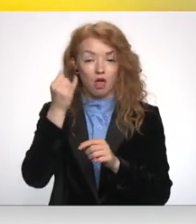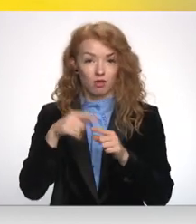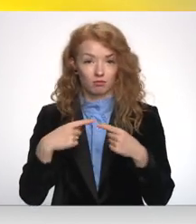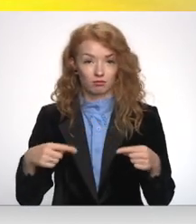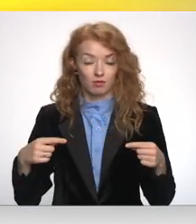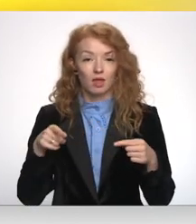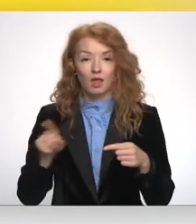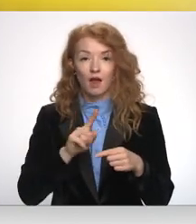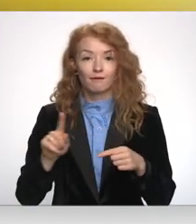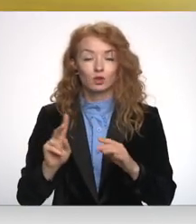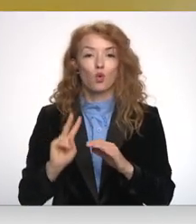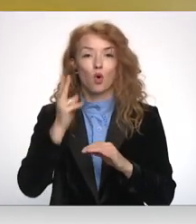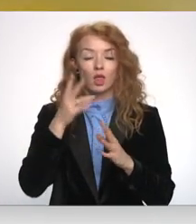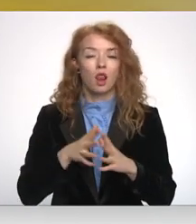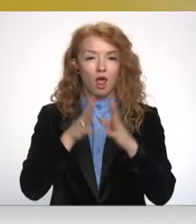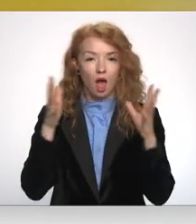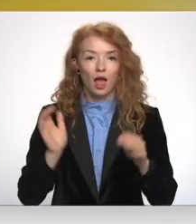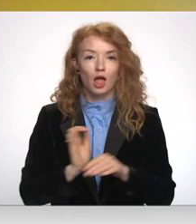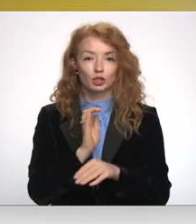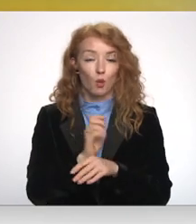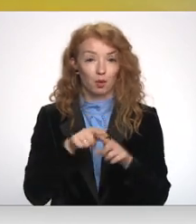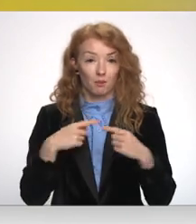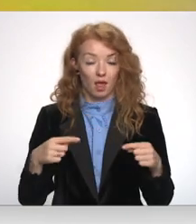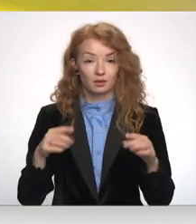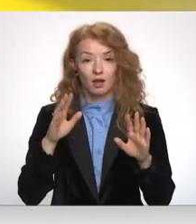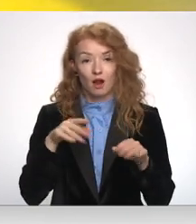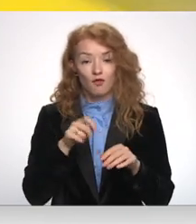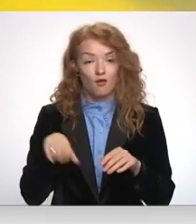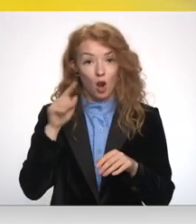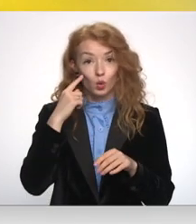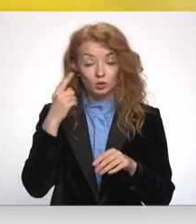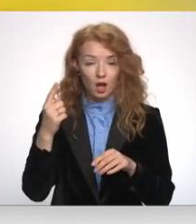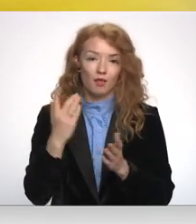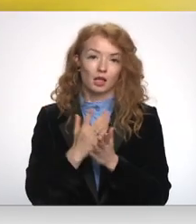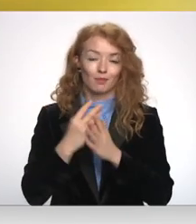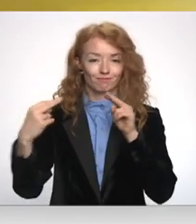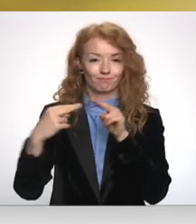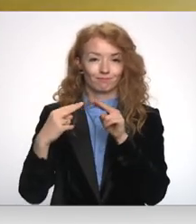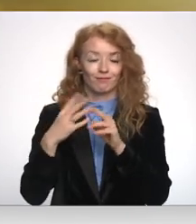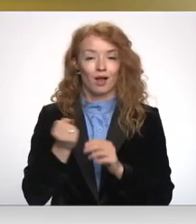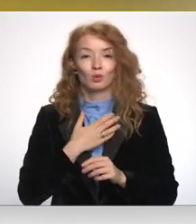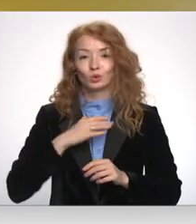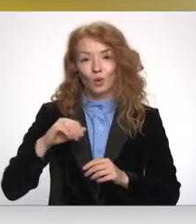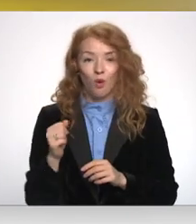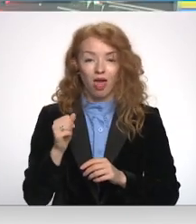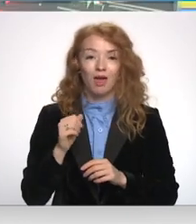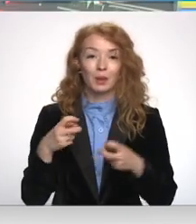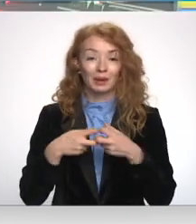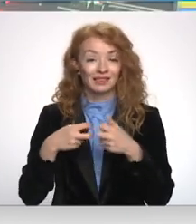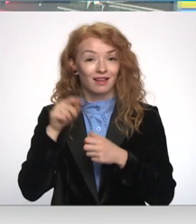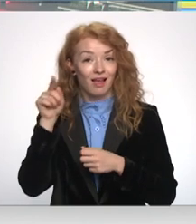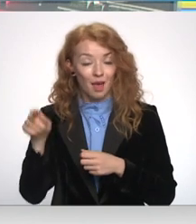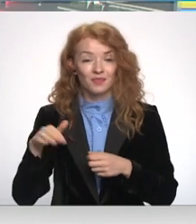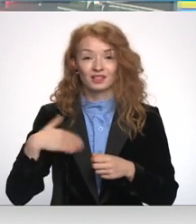enerģijas ir otrā lielākā Krievijas eksporta prece. Lai uzzinātu vairāk pat labi nesam sazinājušies ar mūsu korespondenti Briselē Ilze Nagu.